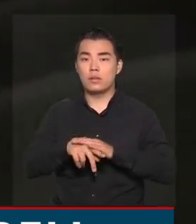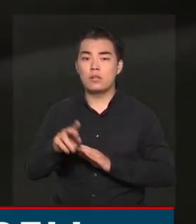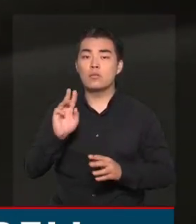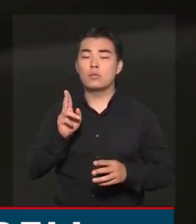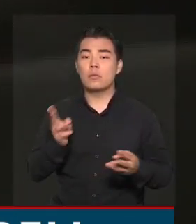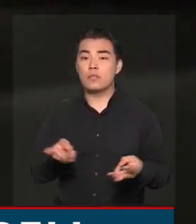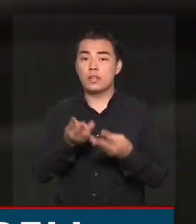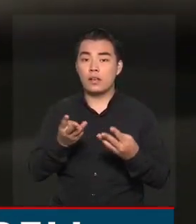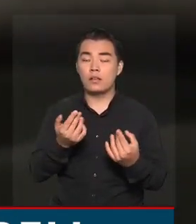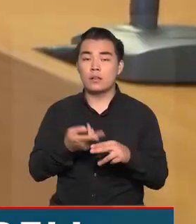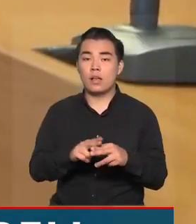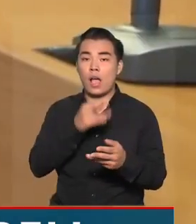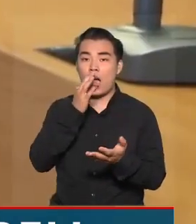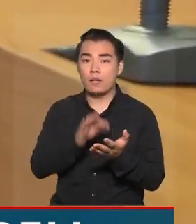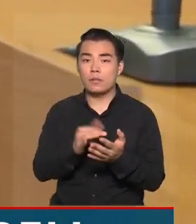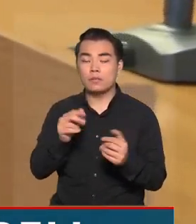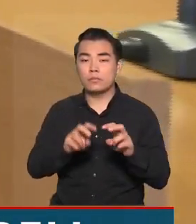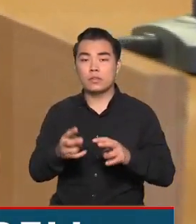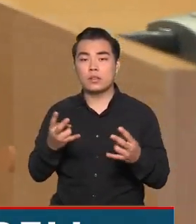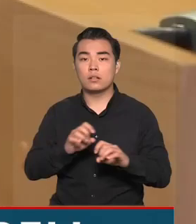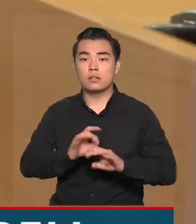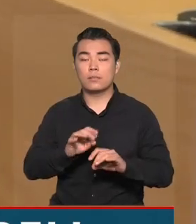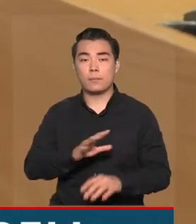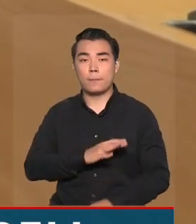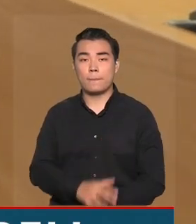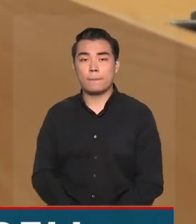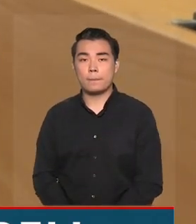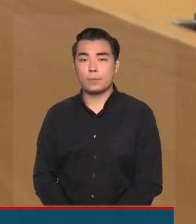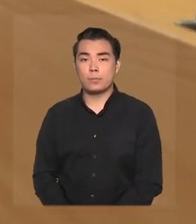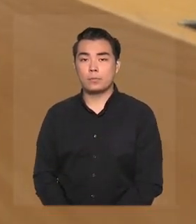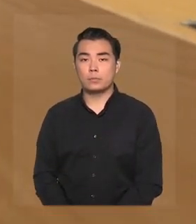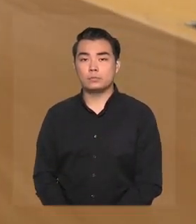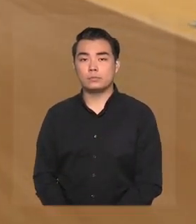кінәлілерді жауапқа тартуды тапсырды. Нысаналы Ығыл, Рахат Мұқажанов, Жібек Жолы.